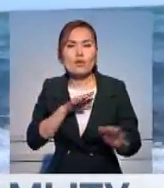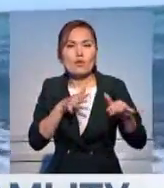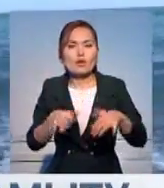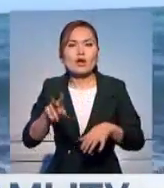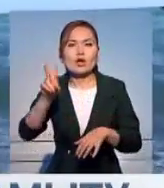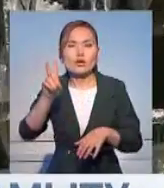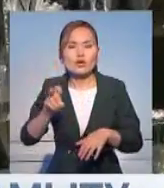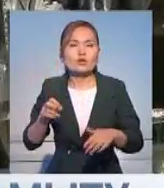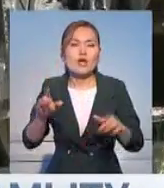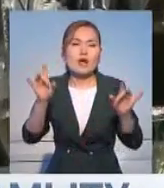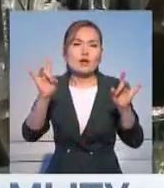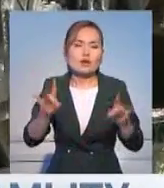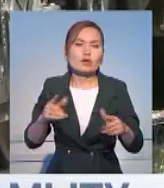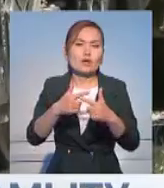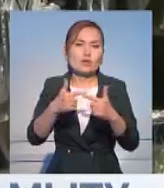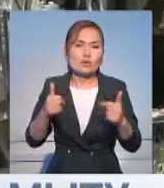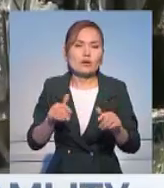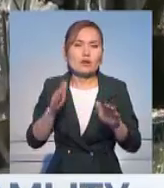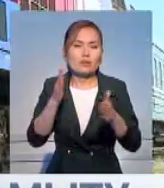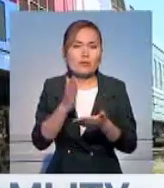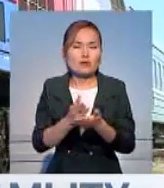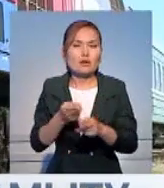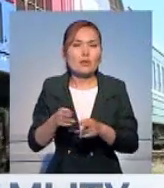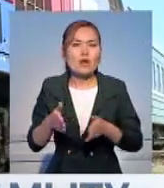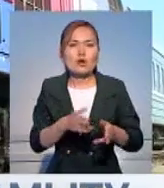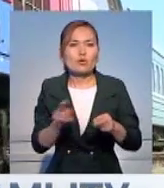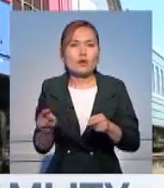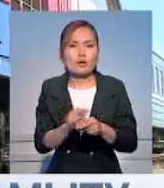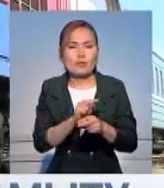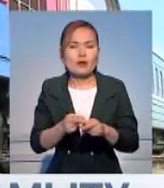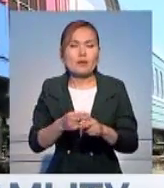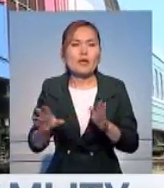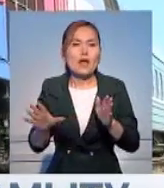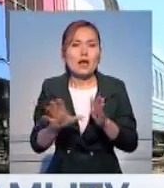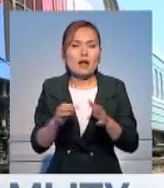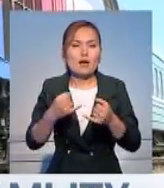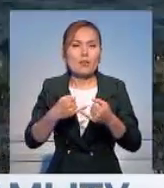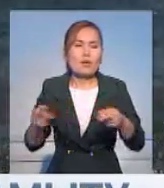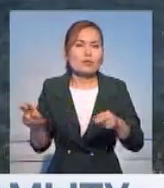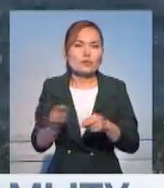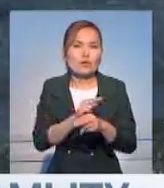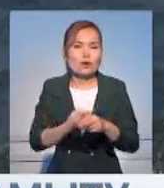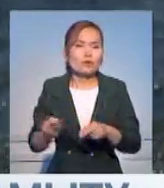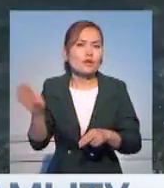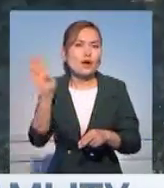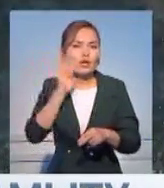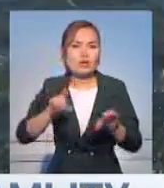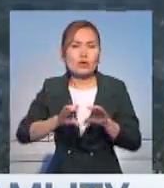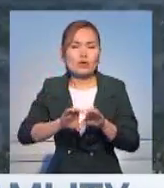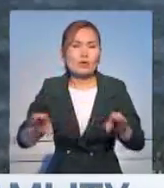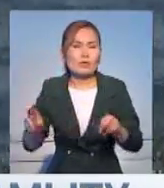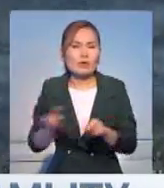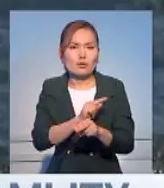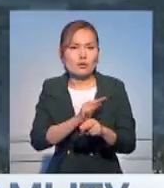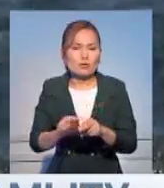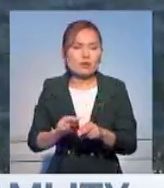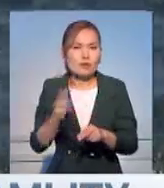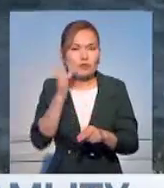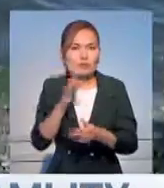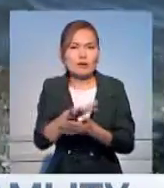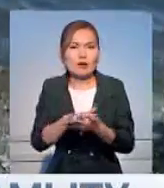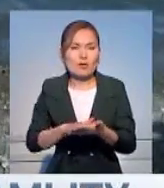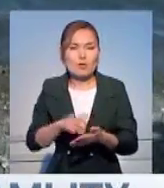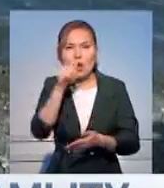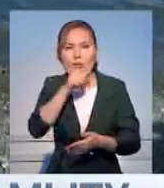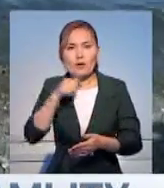бар. Инфрақұрылымды жақсарту мақсатында жолдар жөнделіп, электр желілерін, су құбырын тарту жұмыстары өздіксіз жүргізіліп жатыр. Өткен